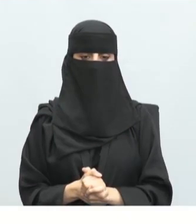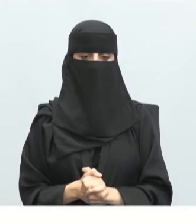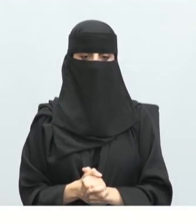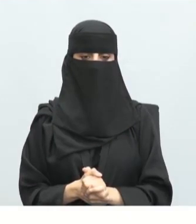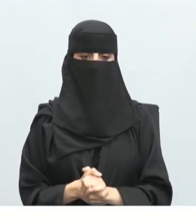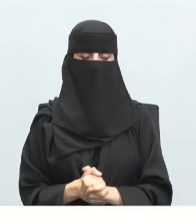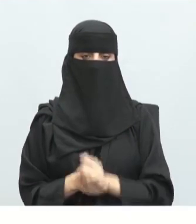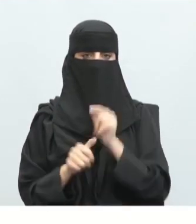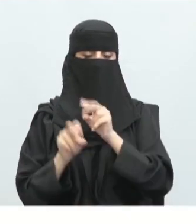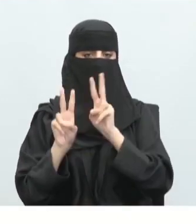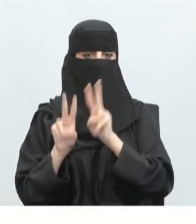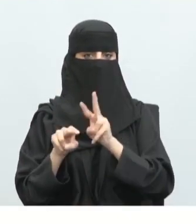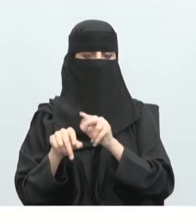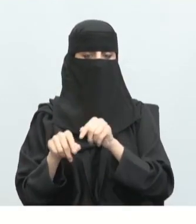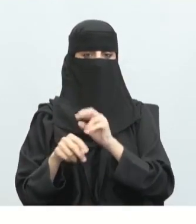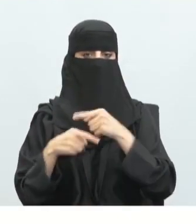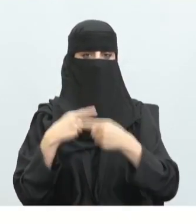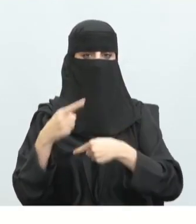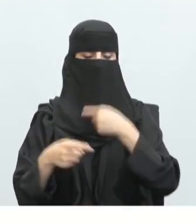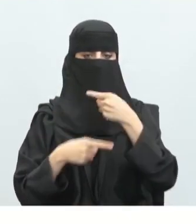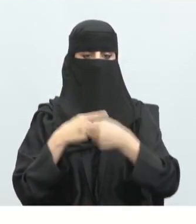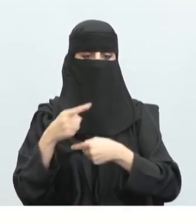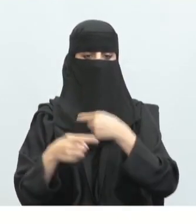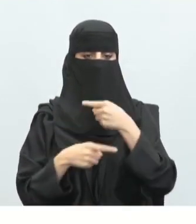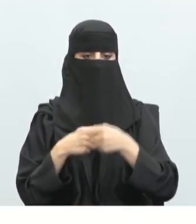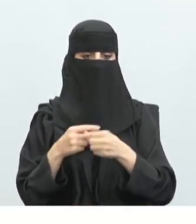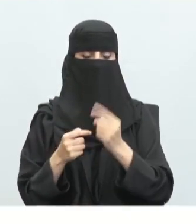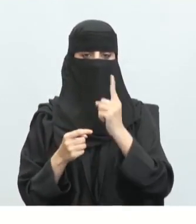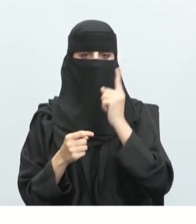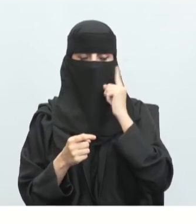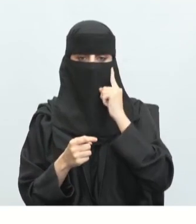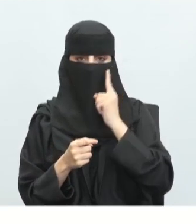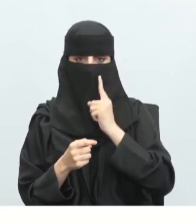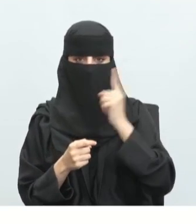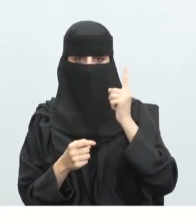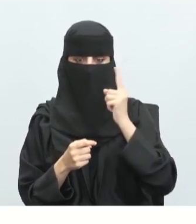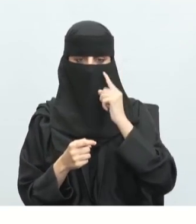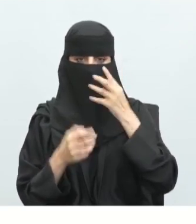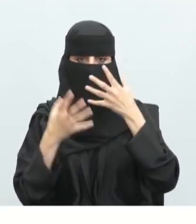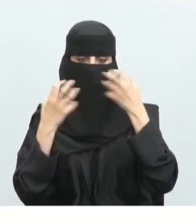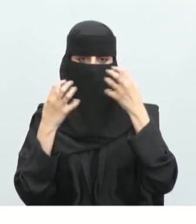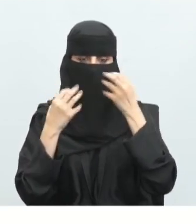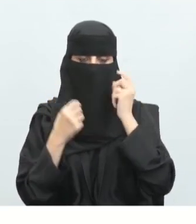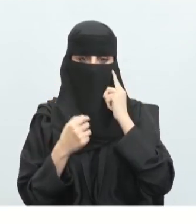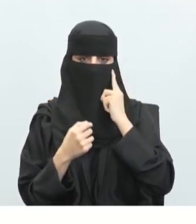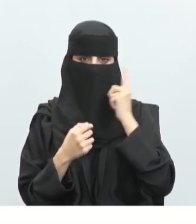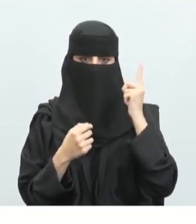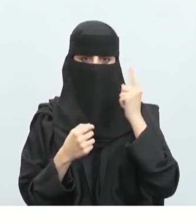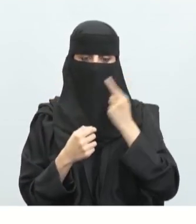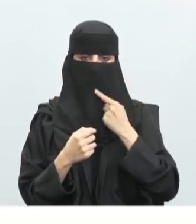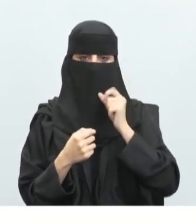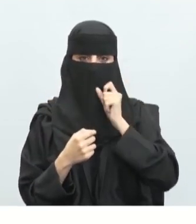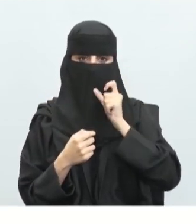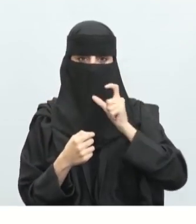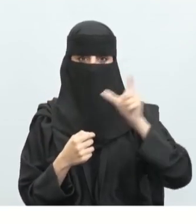الانهار وهو على هذه الحال واذ بزم خره واذ بزم خره نمر